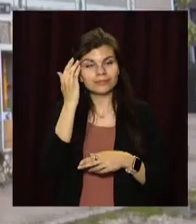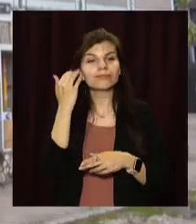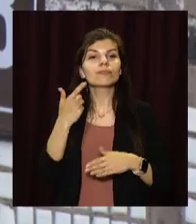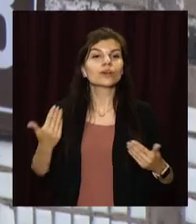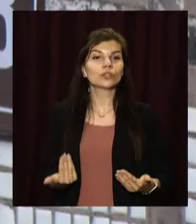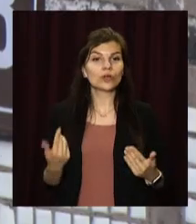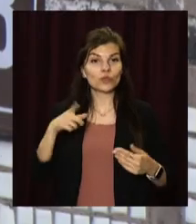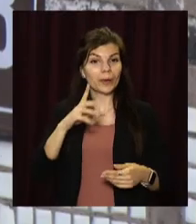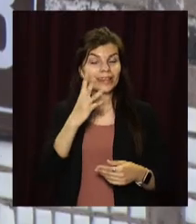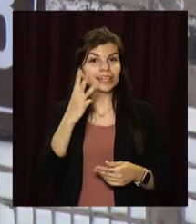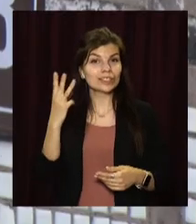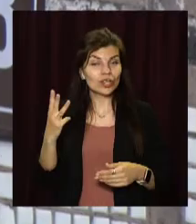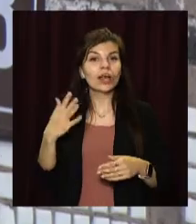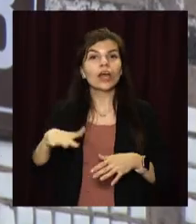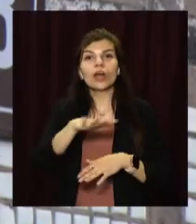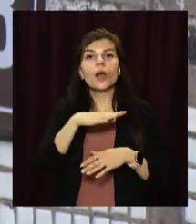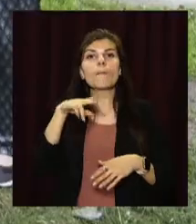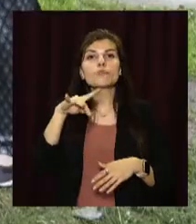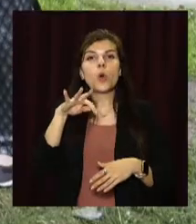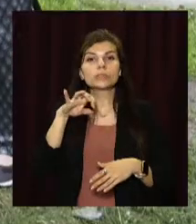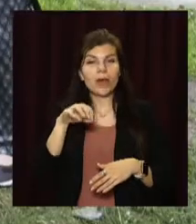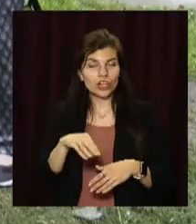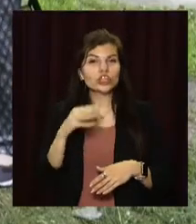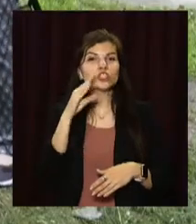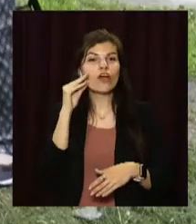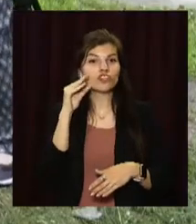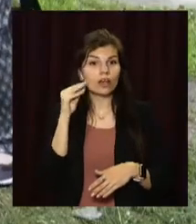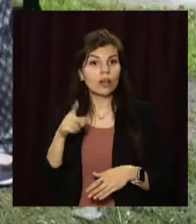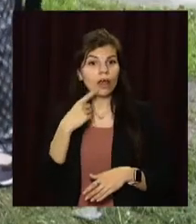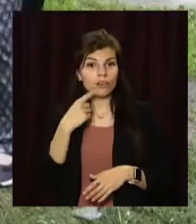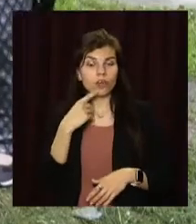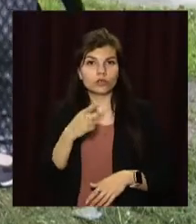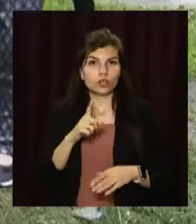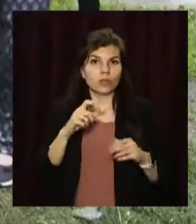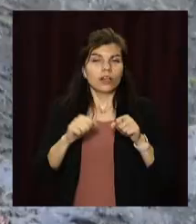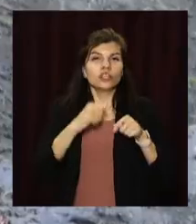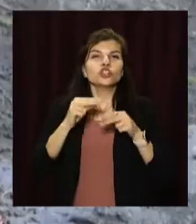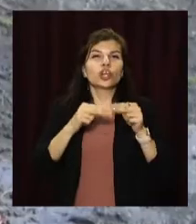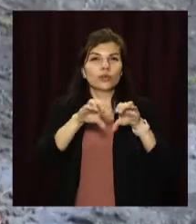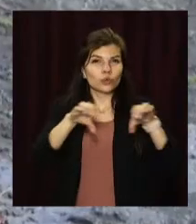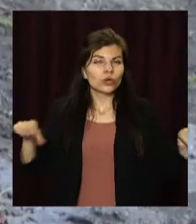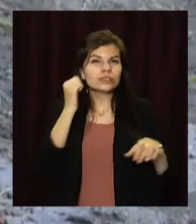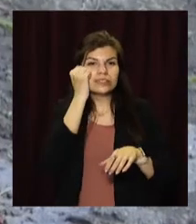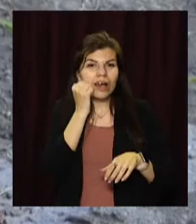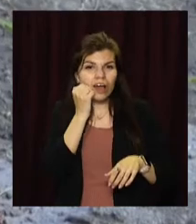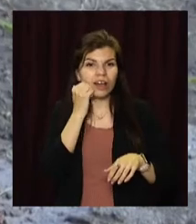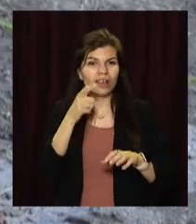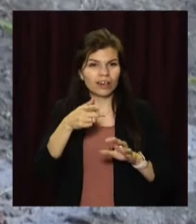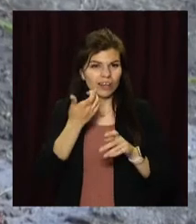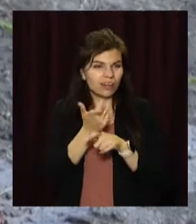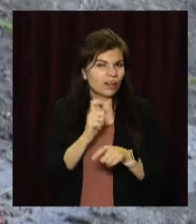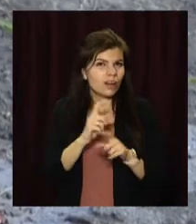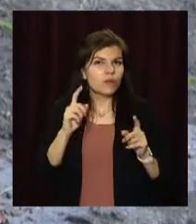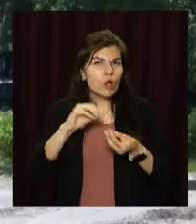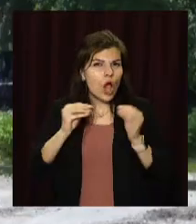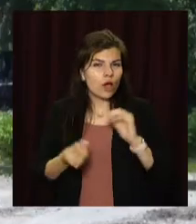Мешканці будинку номер 33, що на проспекті Шевченка, один поперед одного розповідають, через застарілі каналізаційні комунікації мали чимало